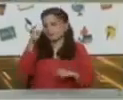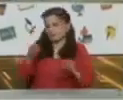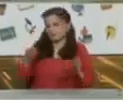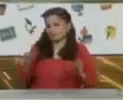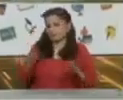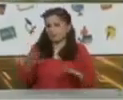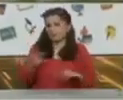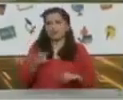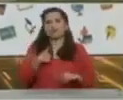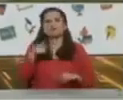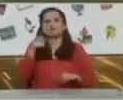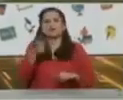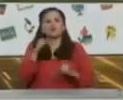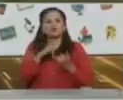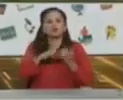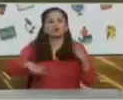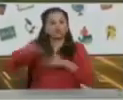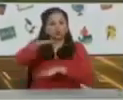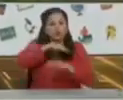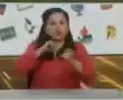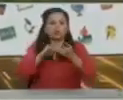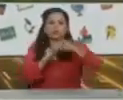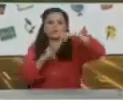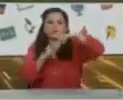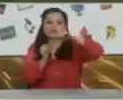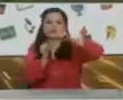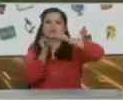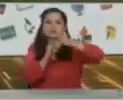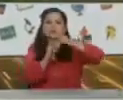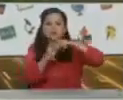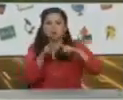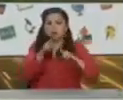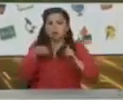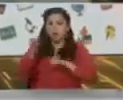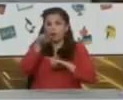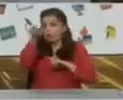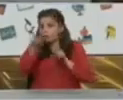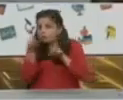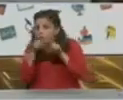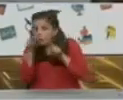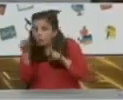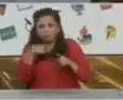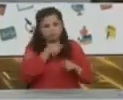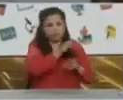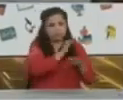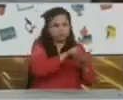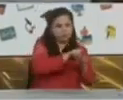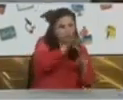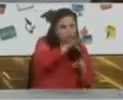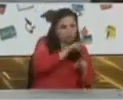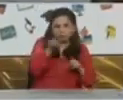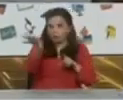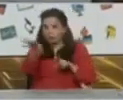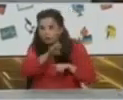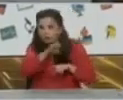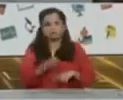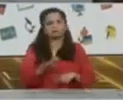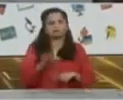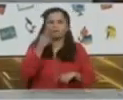इसे सोशल स्टेटस का सिंबल बना देते हैं। अक्सर माता पिता अपने मन